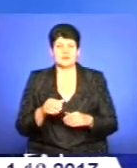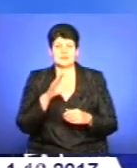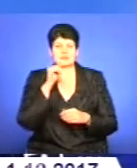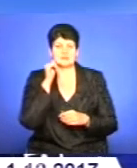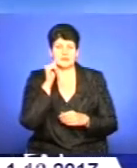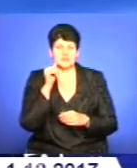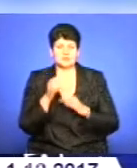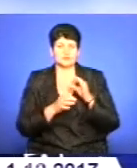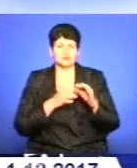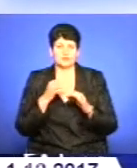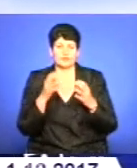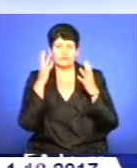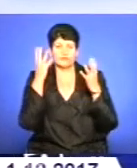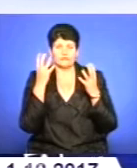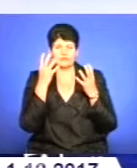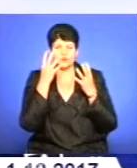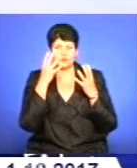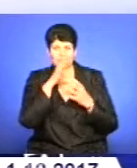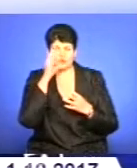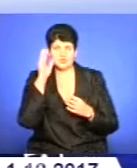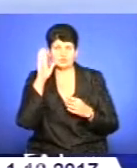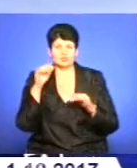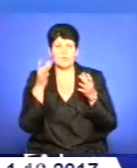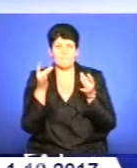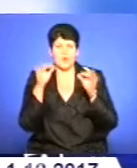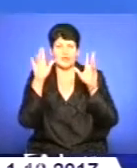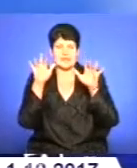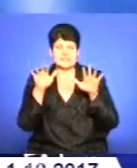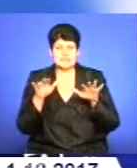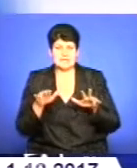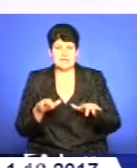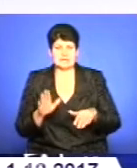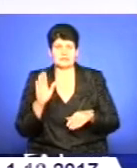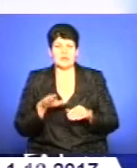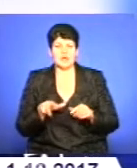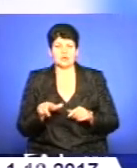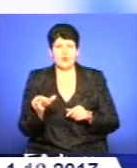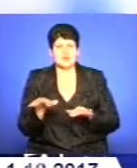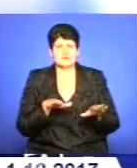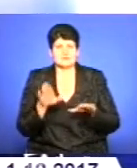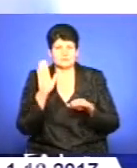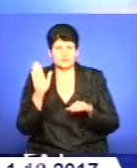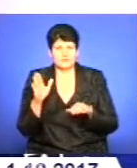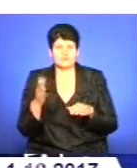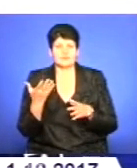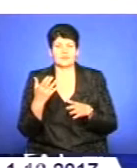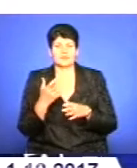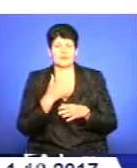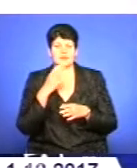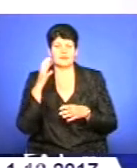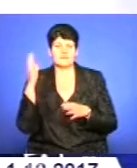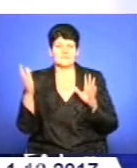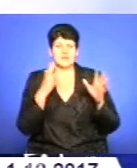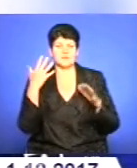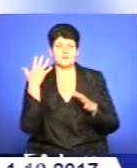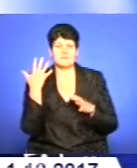день по всій території мокрий сніг та сніг. Подекуди налипання мокрого снігу на дорогах ожеледиться. Вітер північний 5-10 метрів